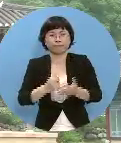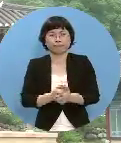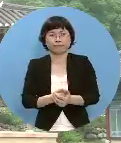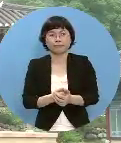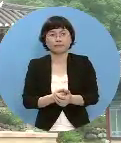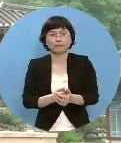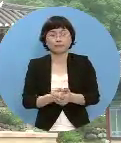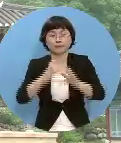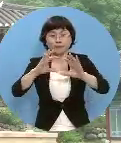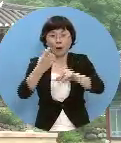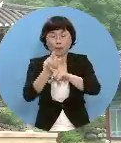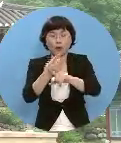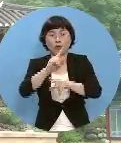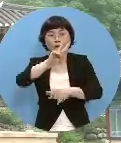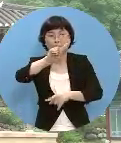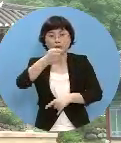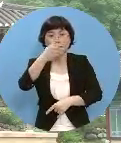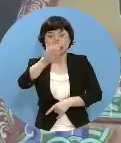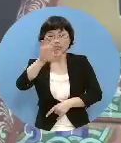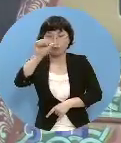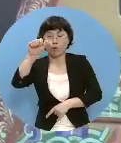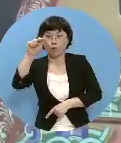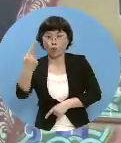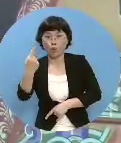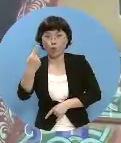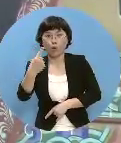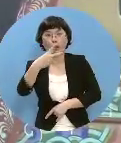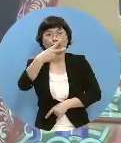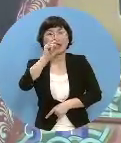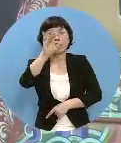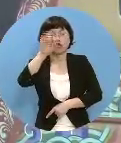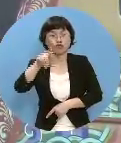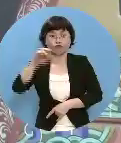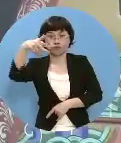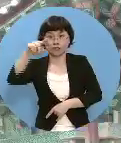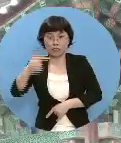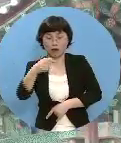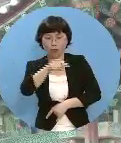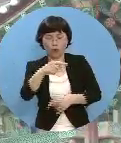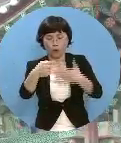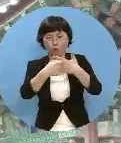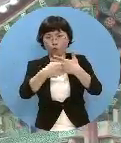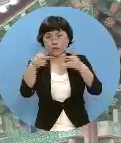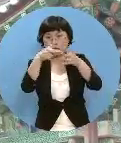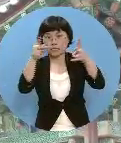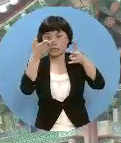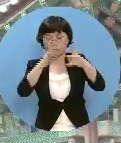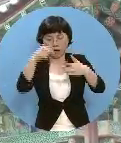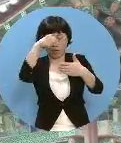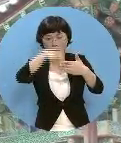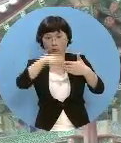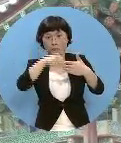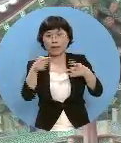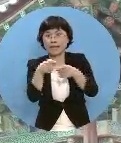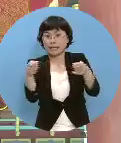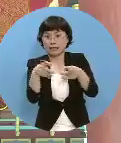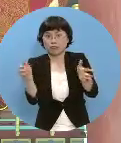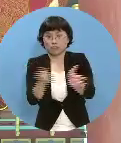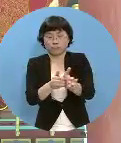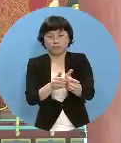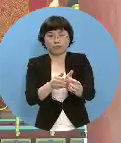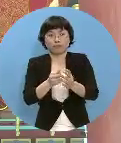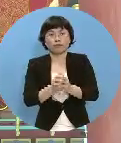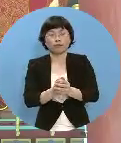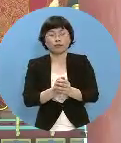국보 제245호 대웅보전. 외형은 2층이지만 내부는 단층입니다.